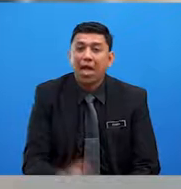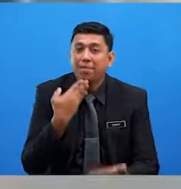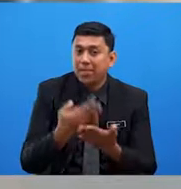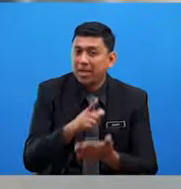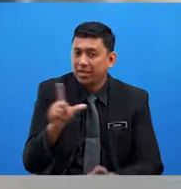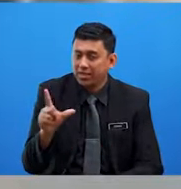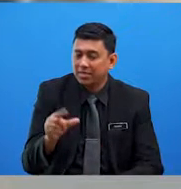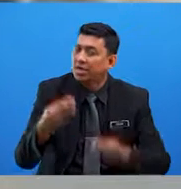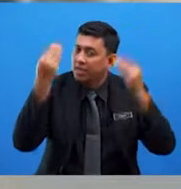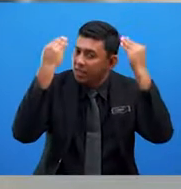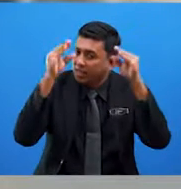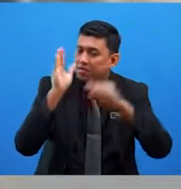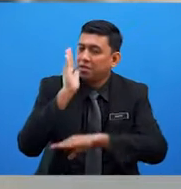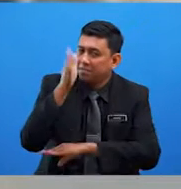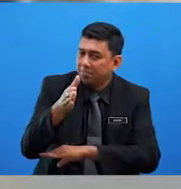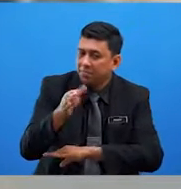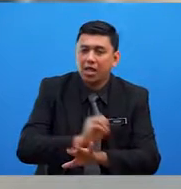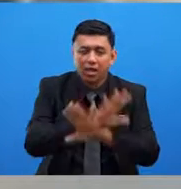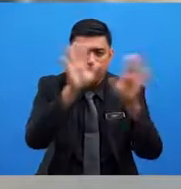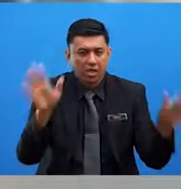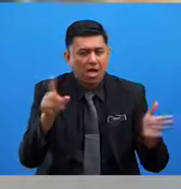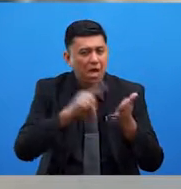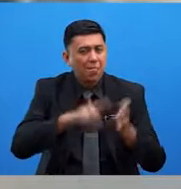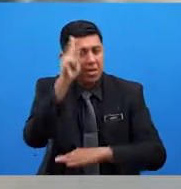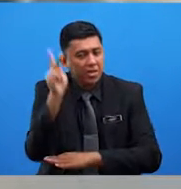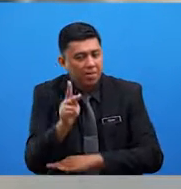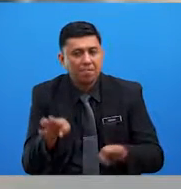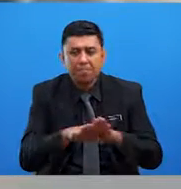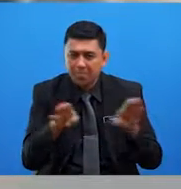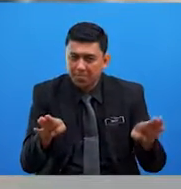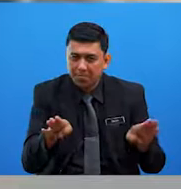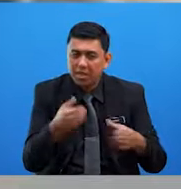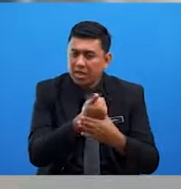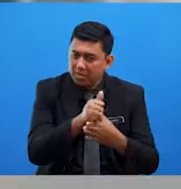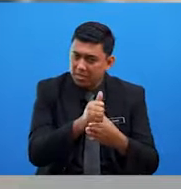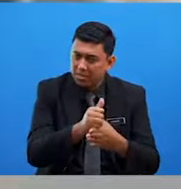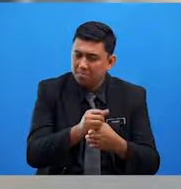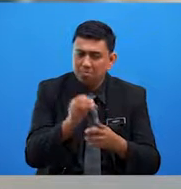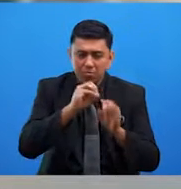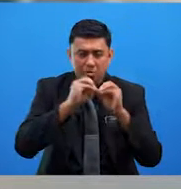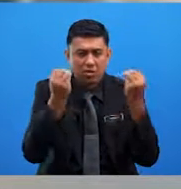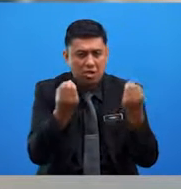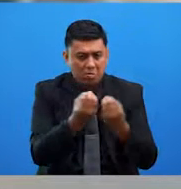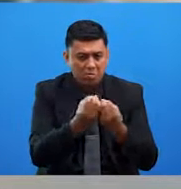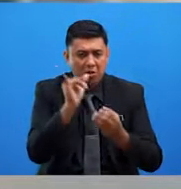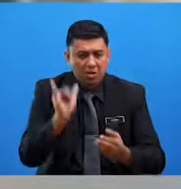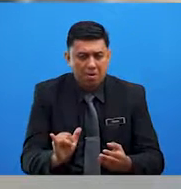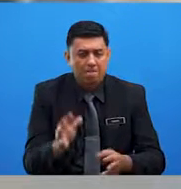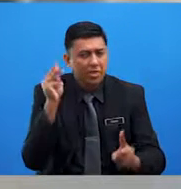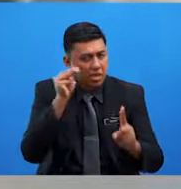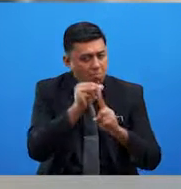Baiklah, Cikgu akan terangkan apakah perbandingan antara organisasi yang bermotifkan